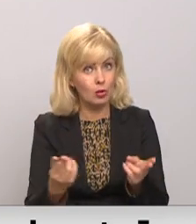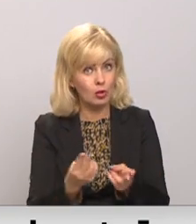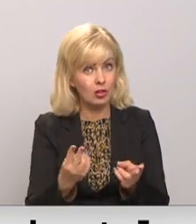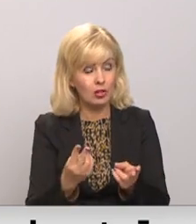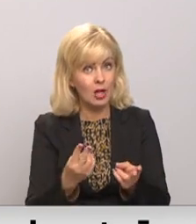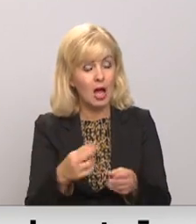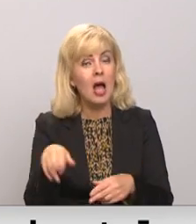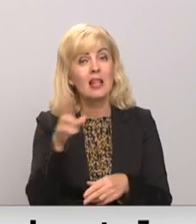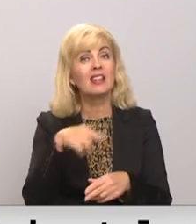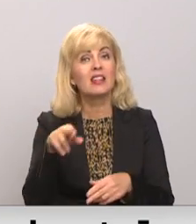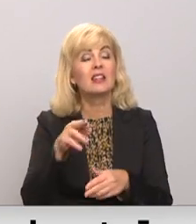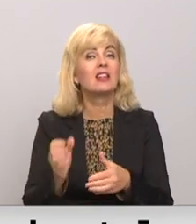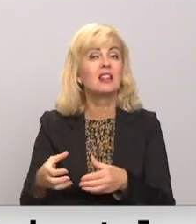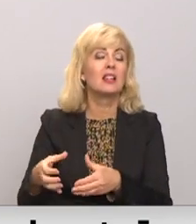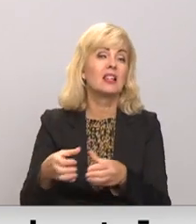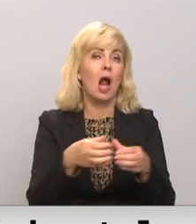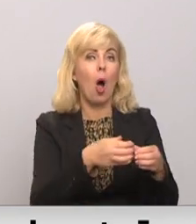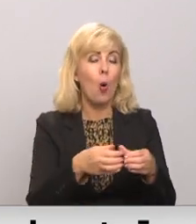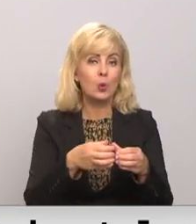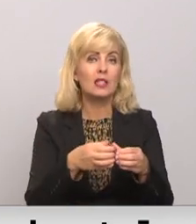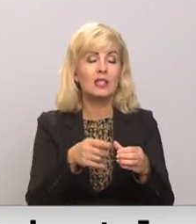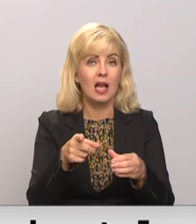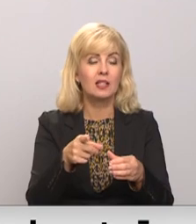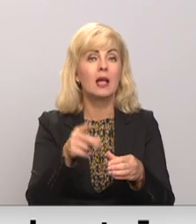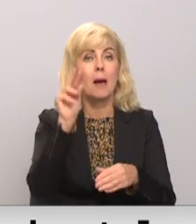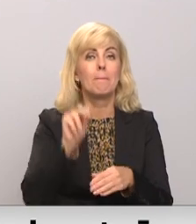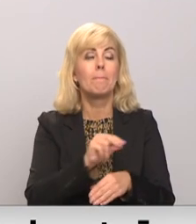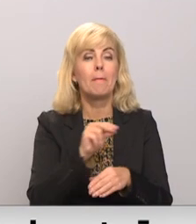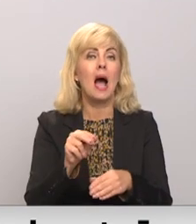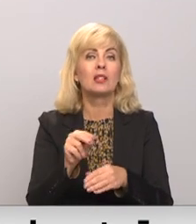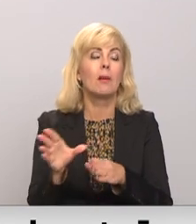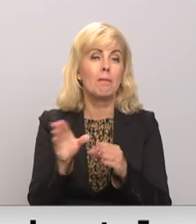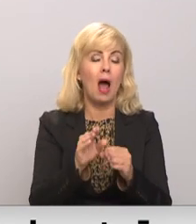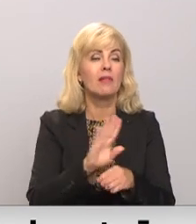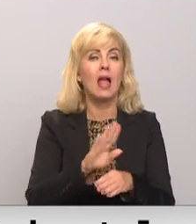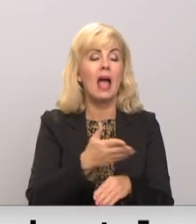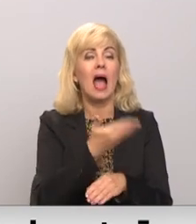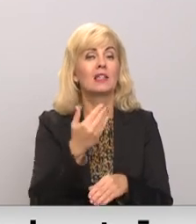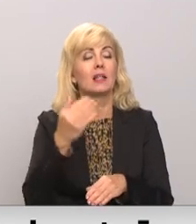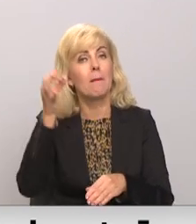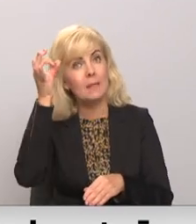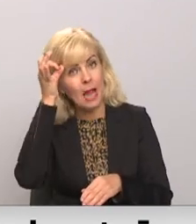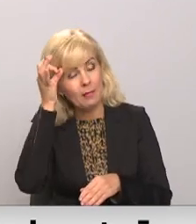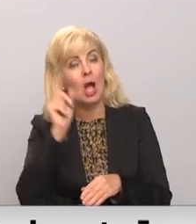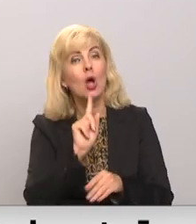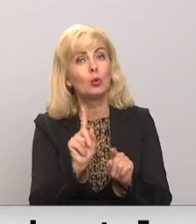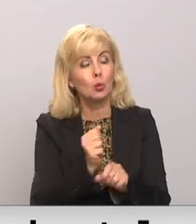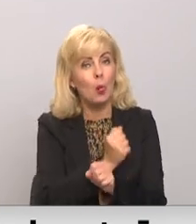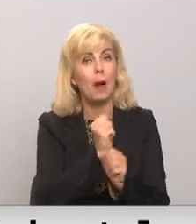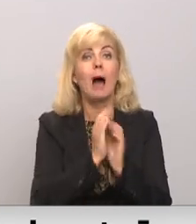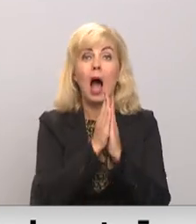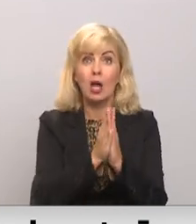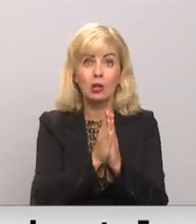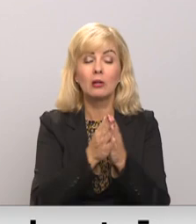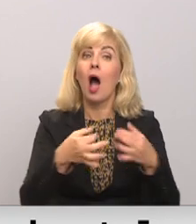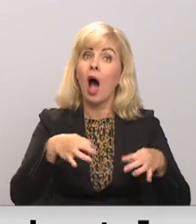draudzes prāvests. Tikai mūsdienās to pārņem baznīca, aicinot nevairs tikai pieminēt, bet arī aizlūgt. To mēs aktualizējam